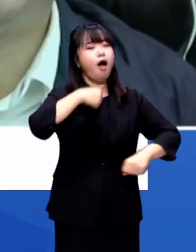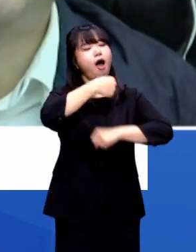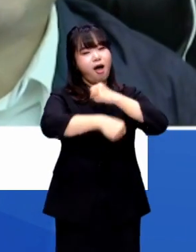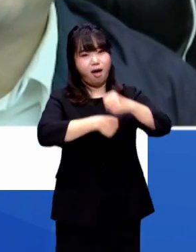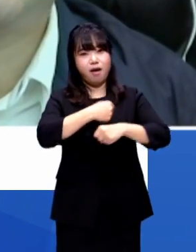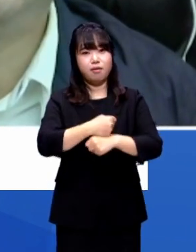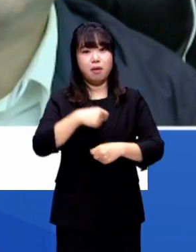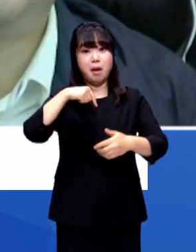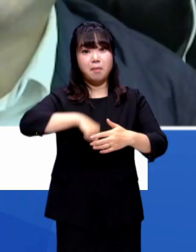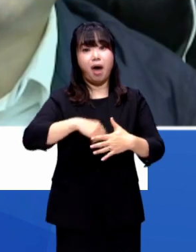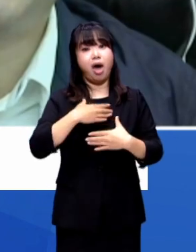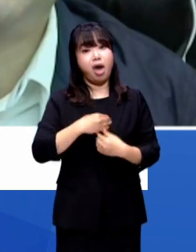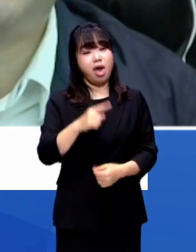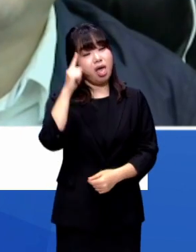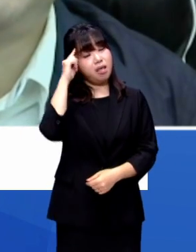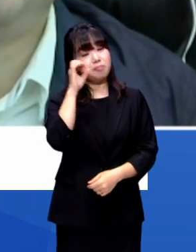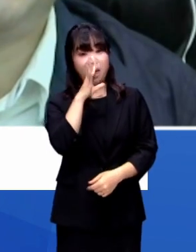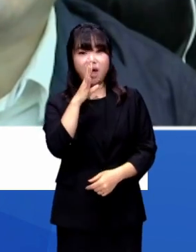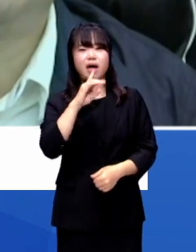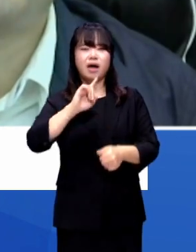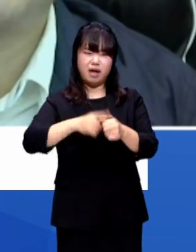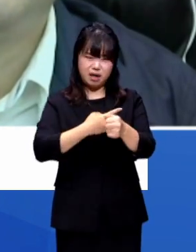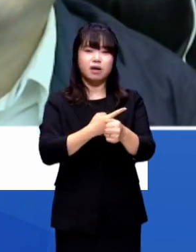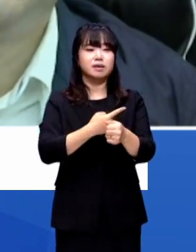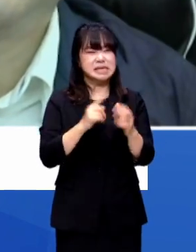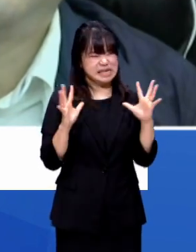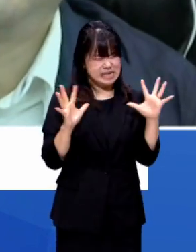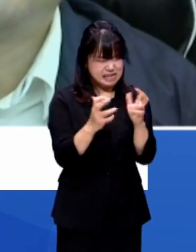어쩌면 방심을 하면서 큰 사고가 났다고 생각하고 있습니다.